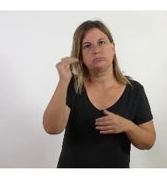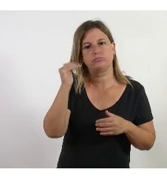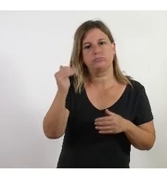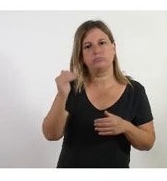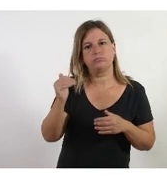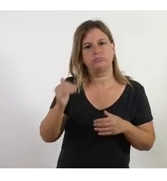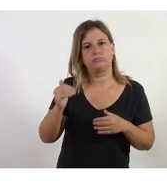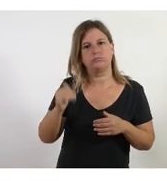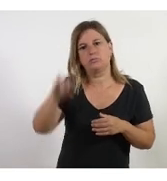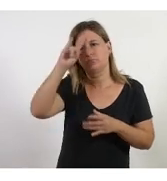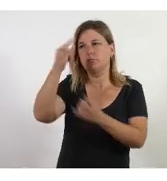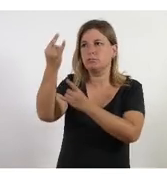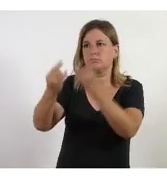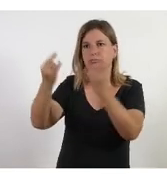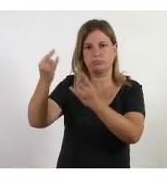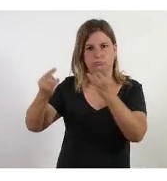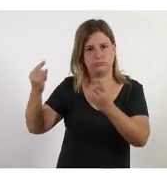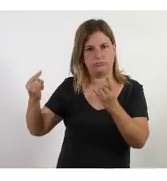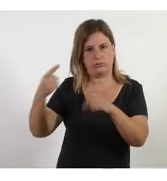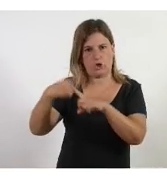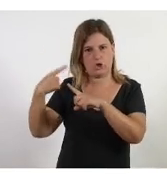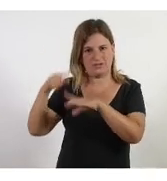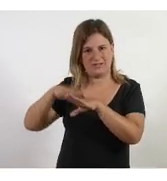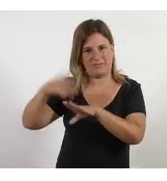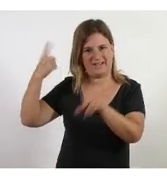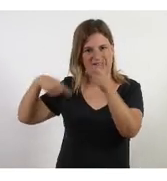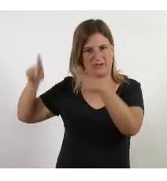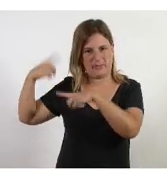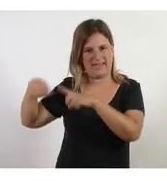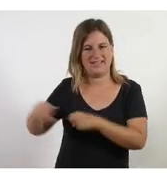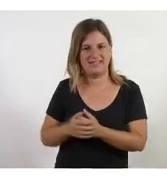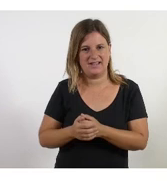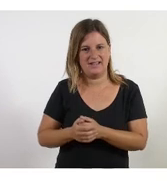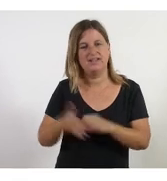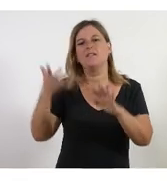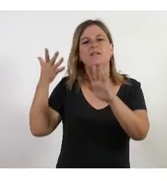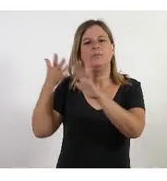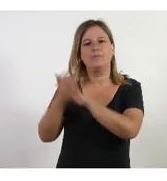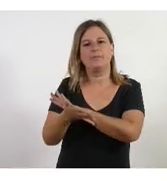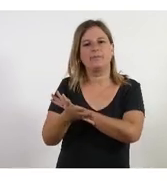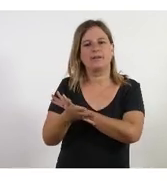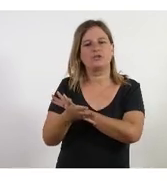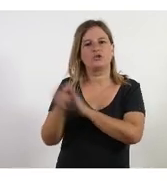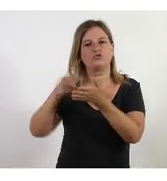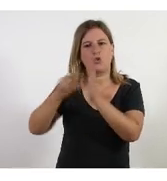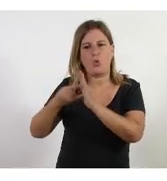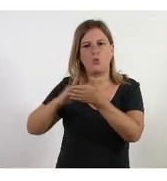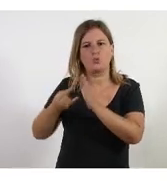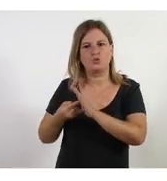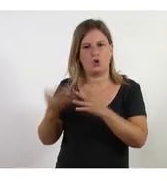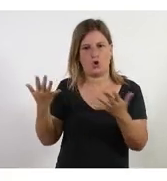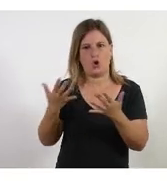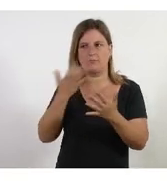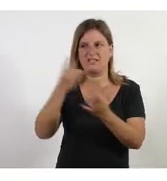seguit d'eventualitats que puguin haver-hi en aquest viatge i de quina manera tu podràs anar solucionant aquestes